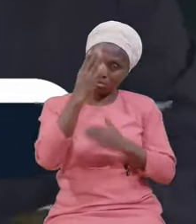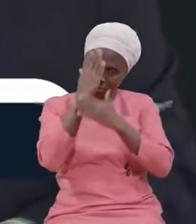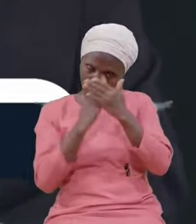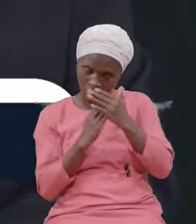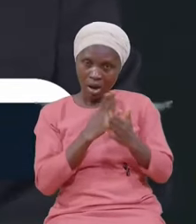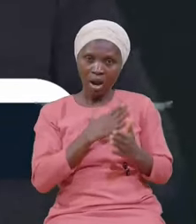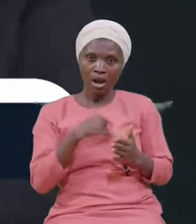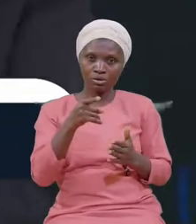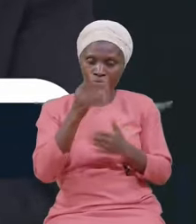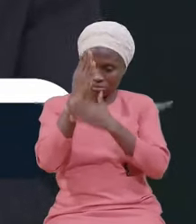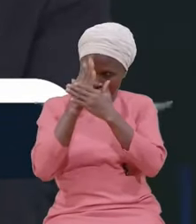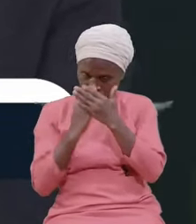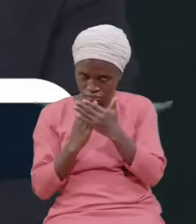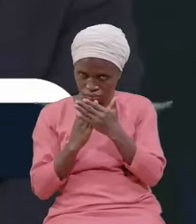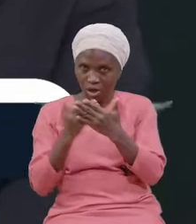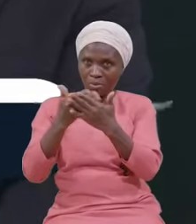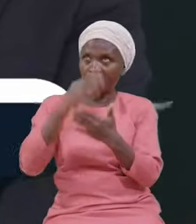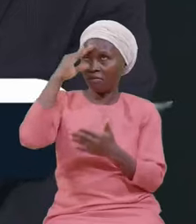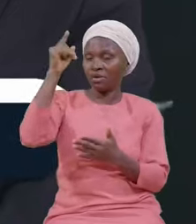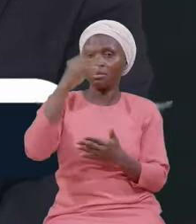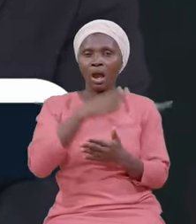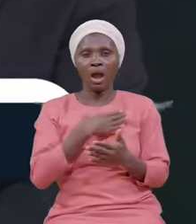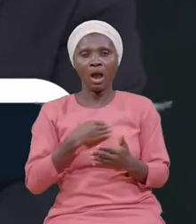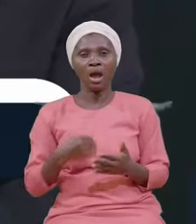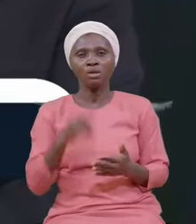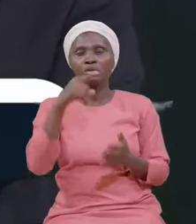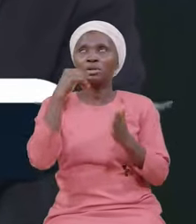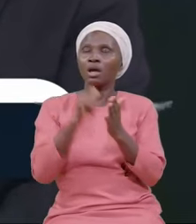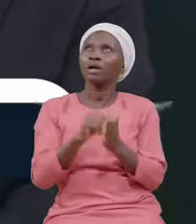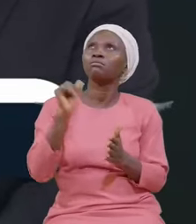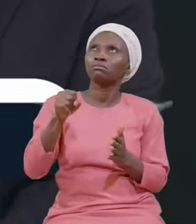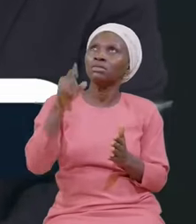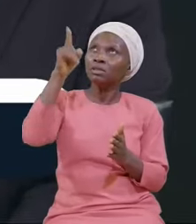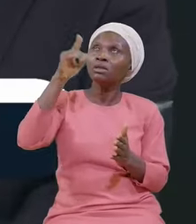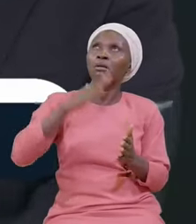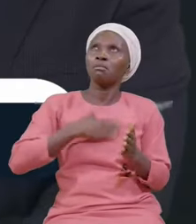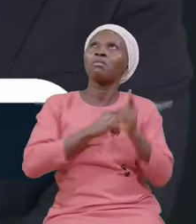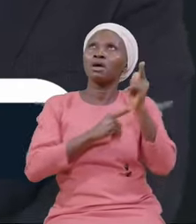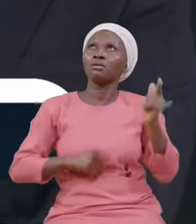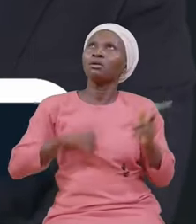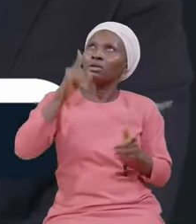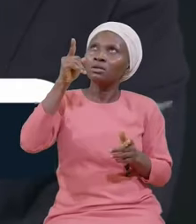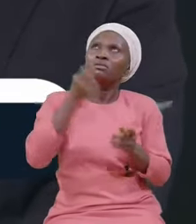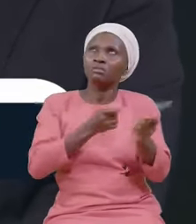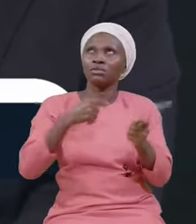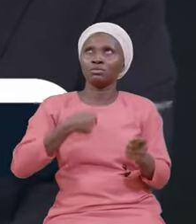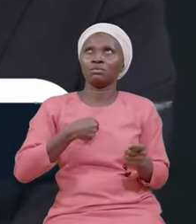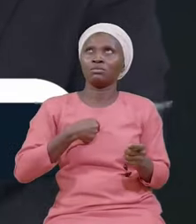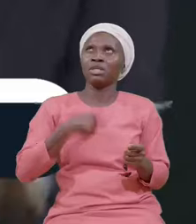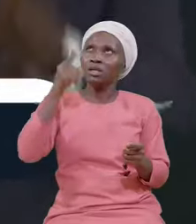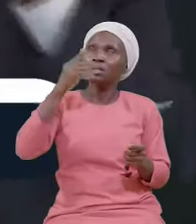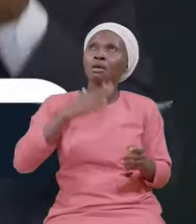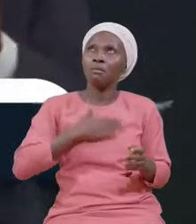tu t'abandonnes à lui et tu dis, il est mon Seigneur. Il contrôle ma vie. Il est mon